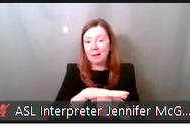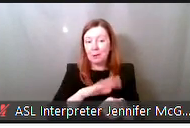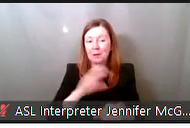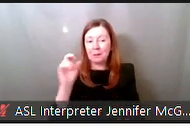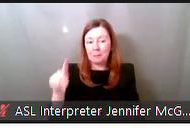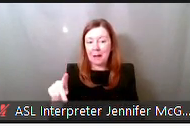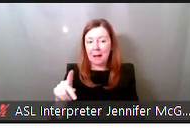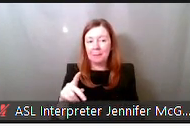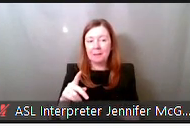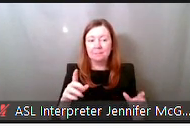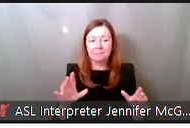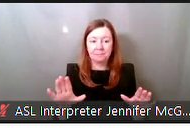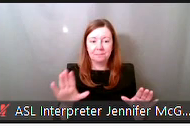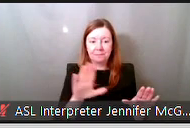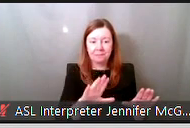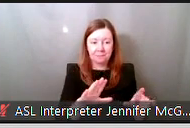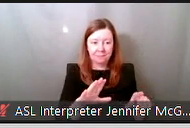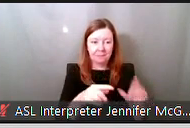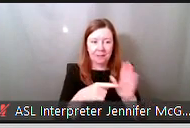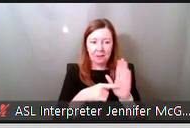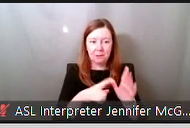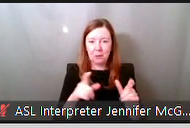bit.ly斜杠